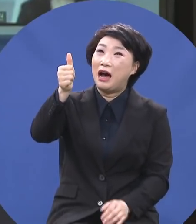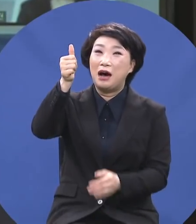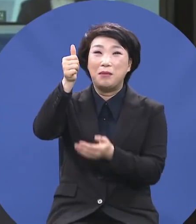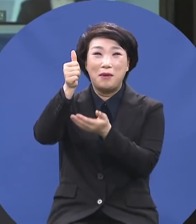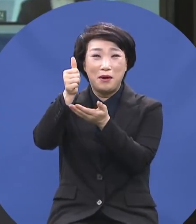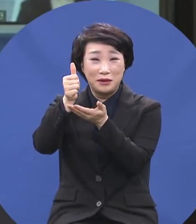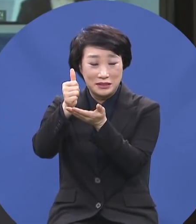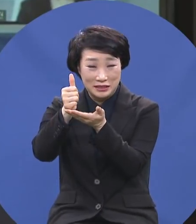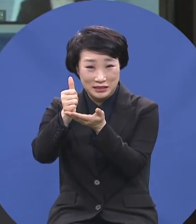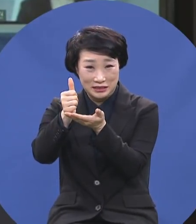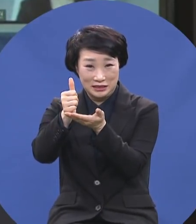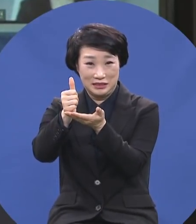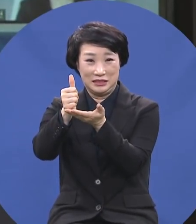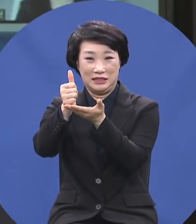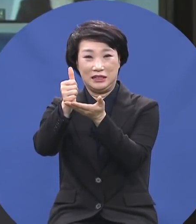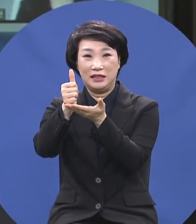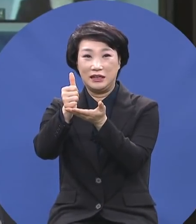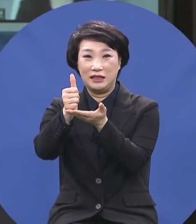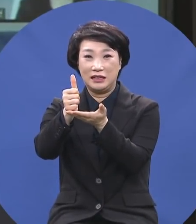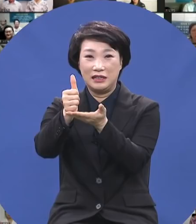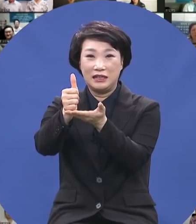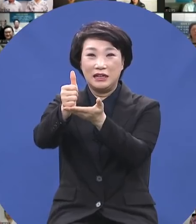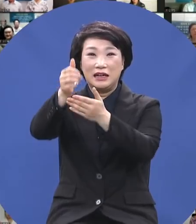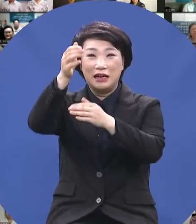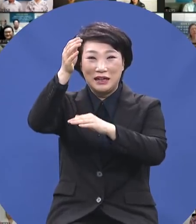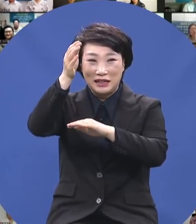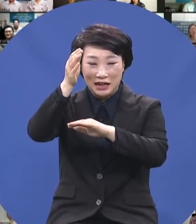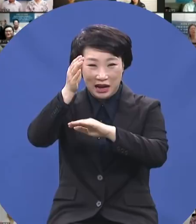낳으신 아버지